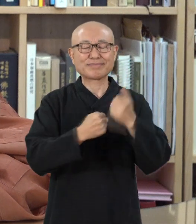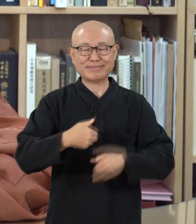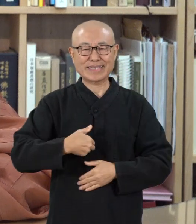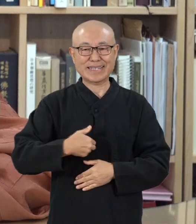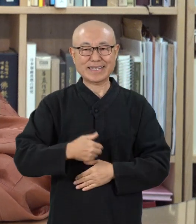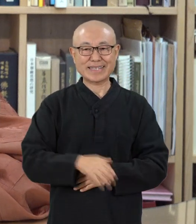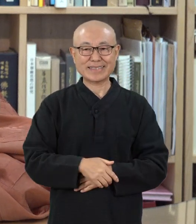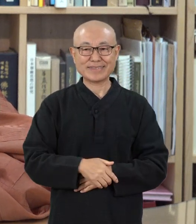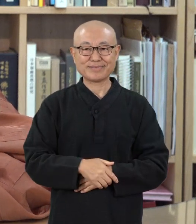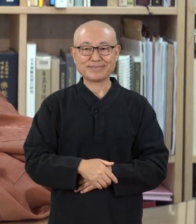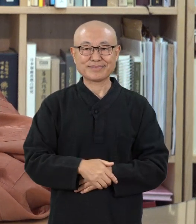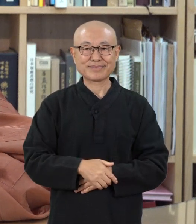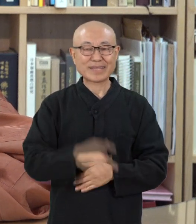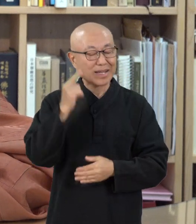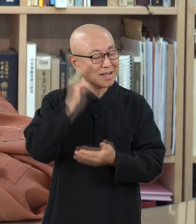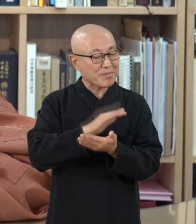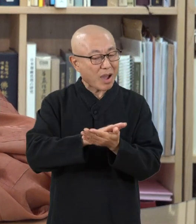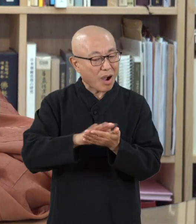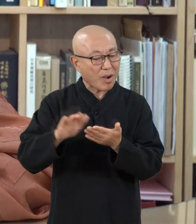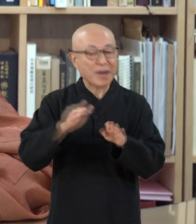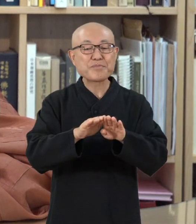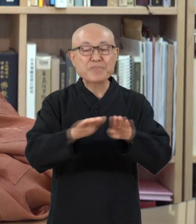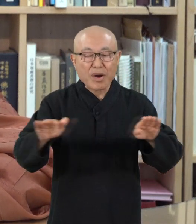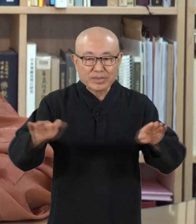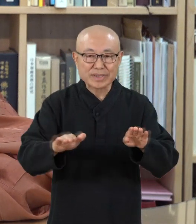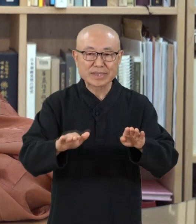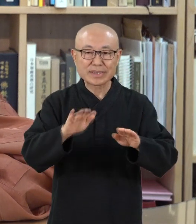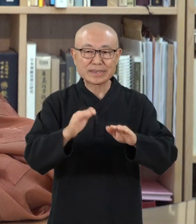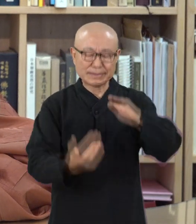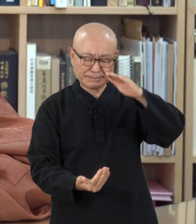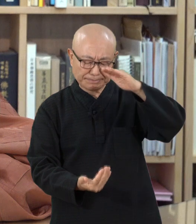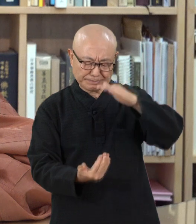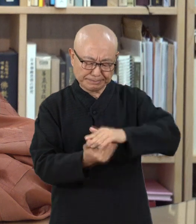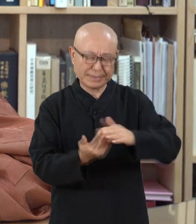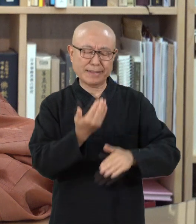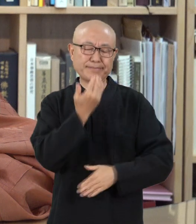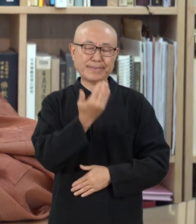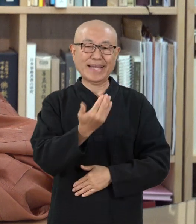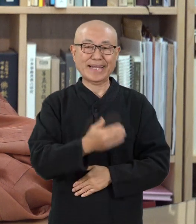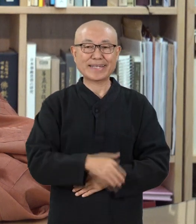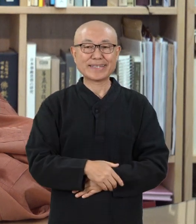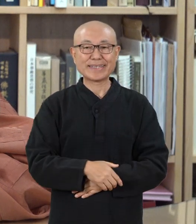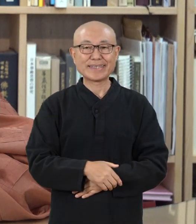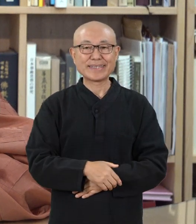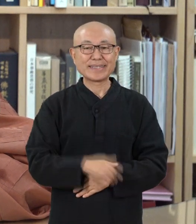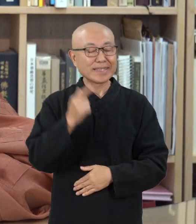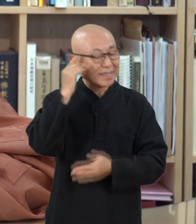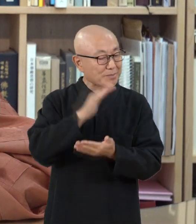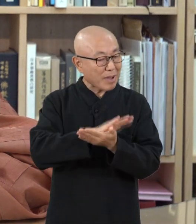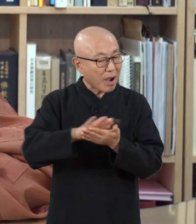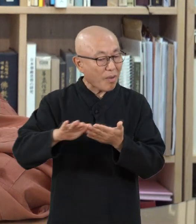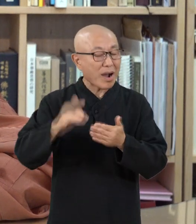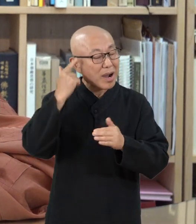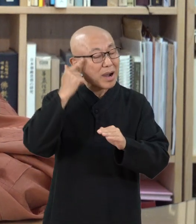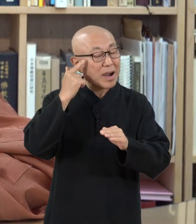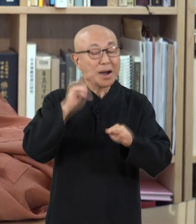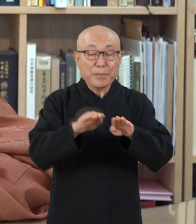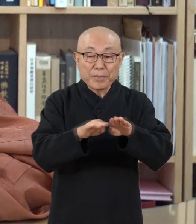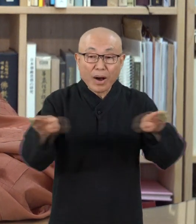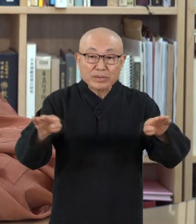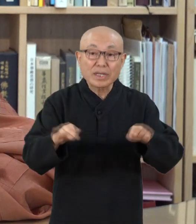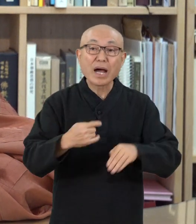해야 평화와 평등이 구현될 것이다. 참 평화와 평등이라는 말은 굉장히